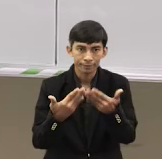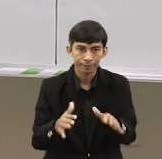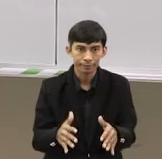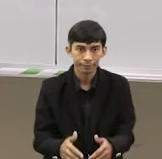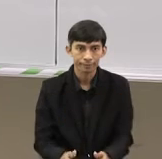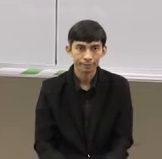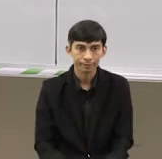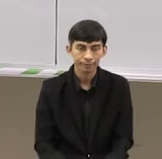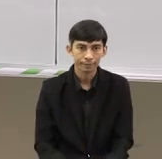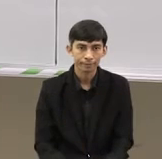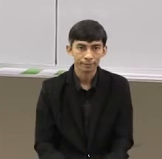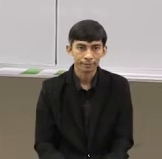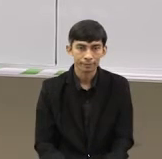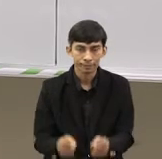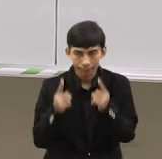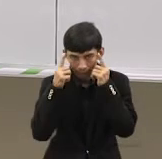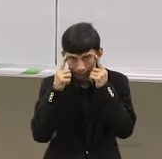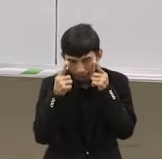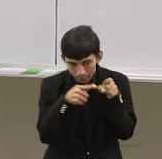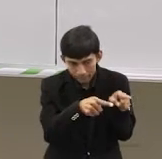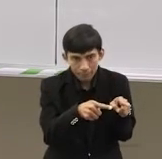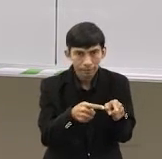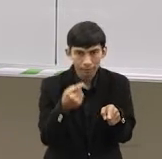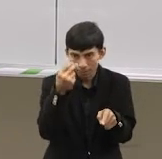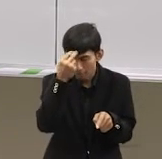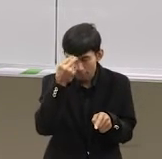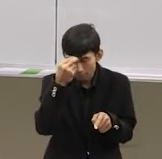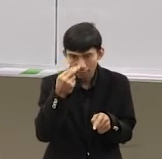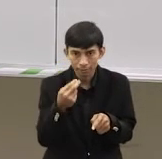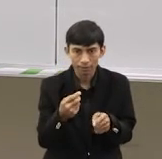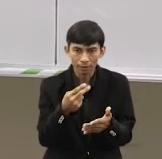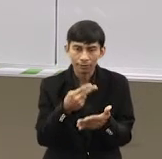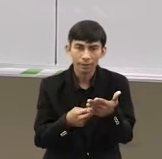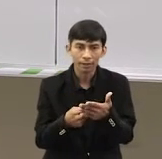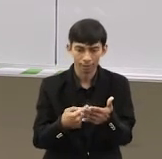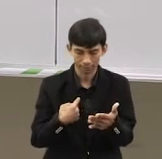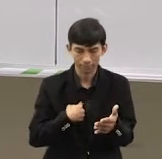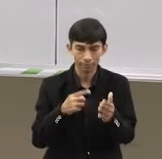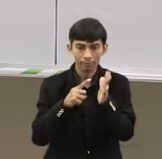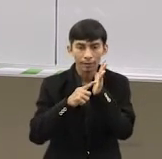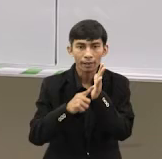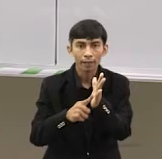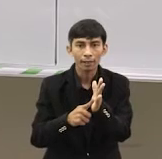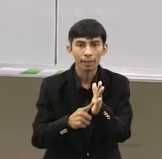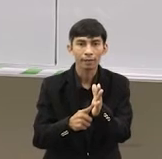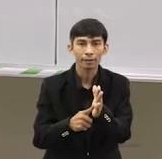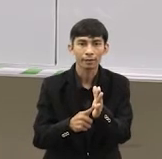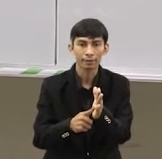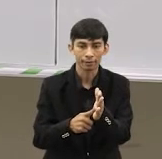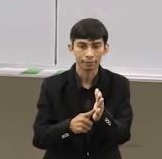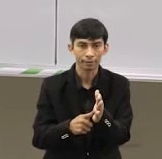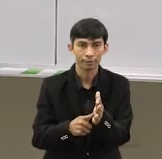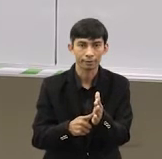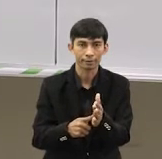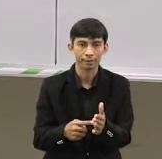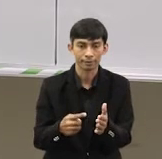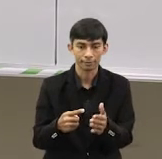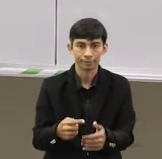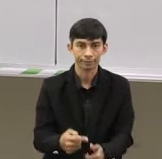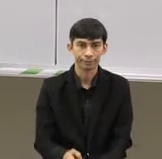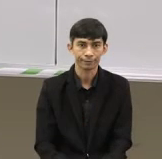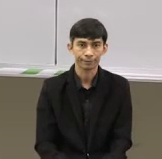hai đau nực hơi nở vây đây nè cứ ban bằng hai con mình miệng ấy khla chân con